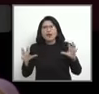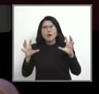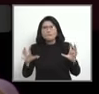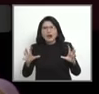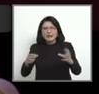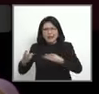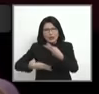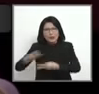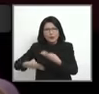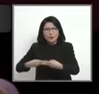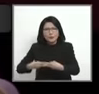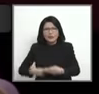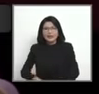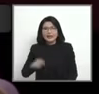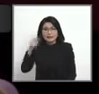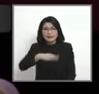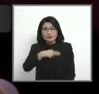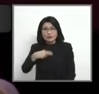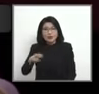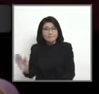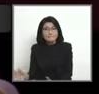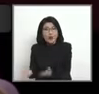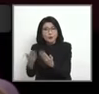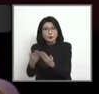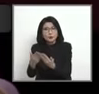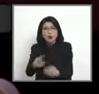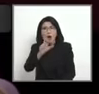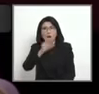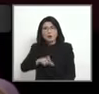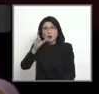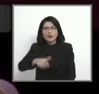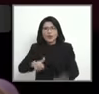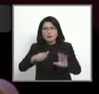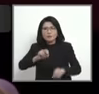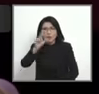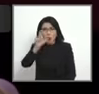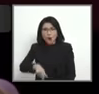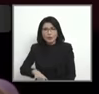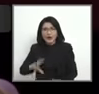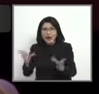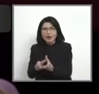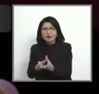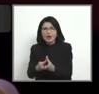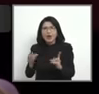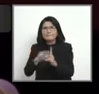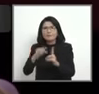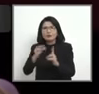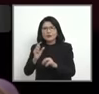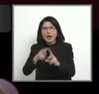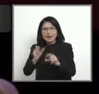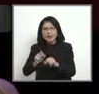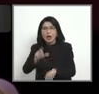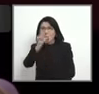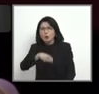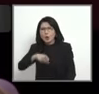ditawarkan itu adalah bukan kemudian yang sudah besar itu kemudian diturunkan bukan yang besar silakan besar tapi